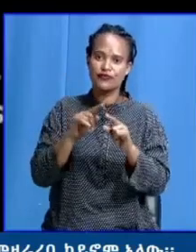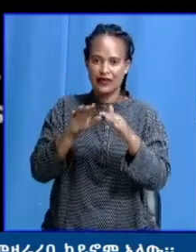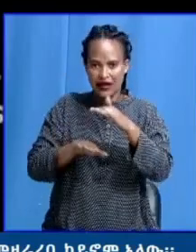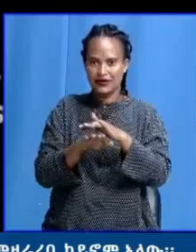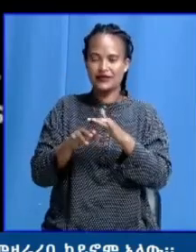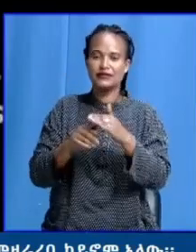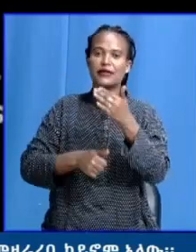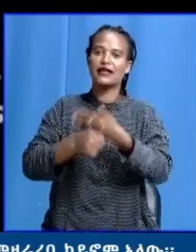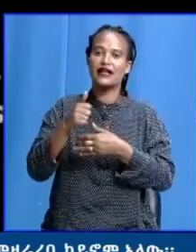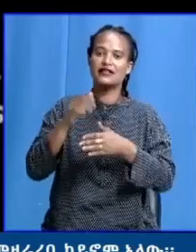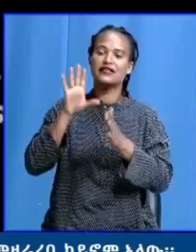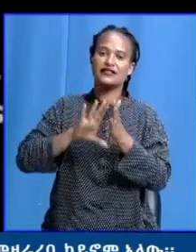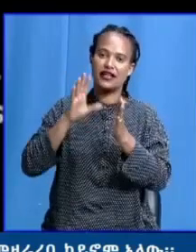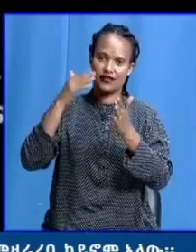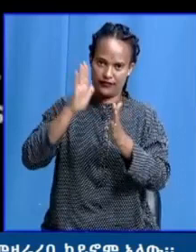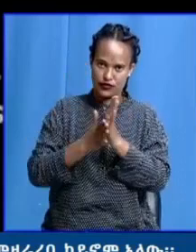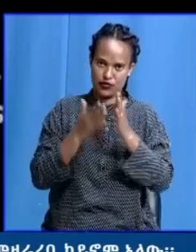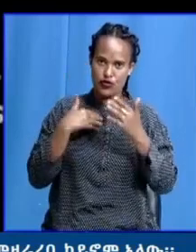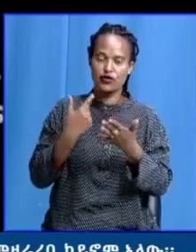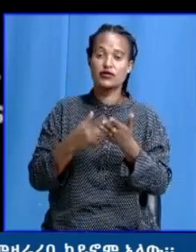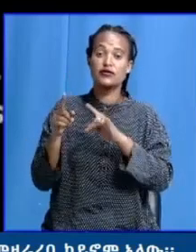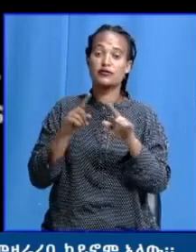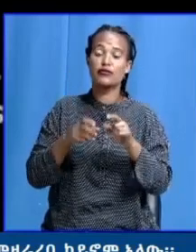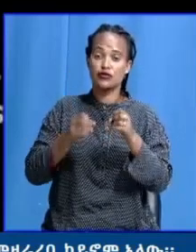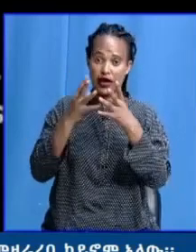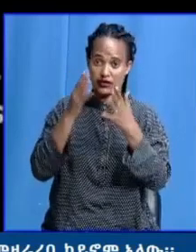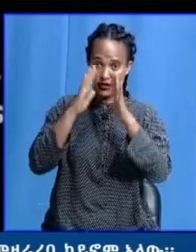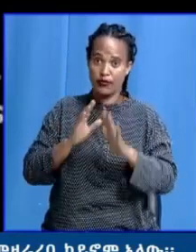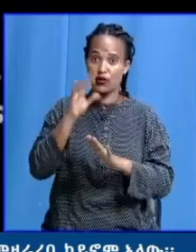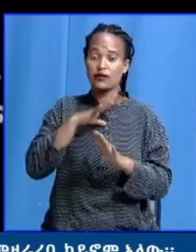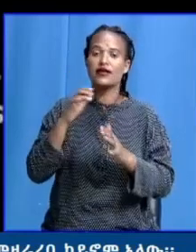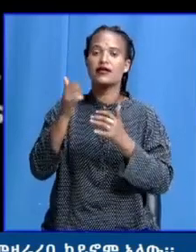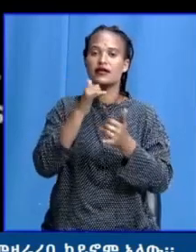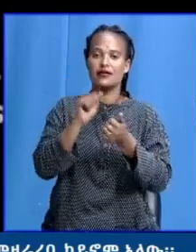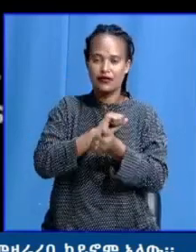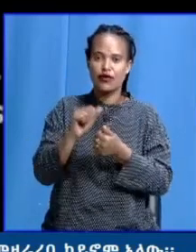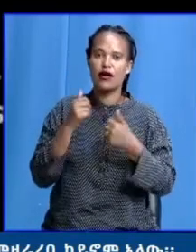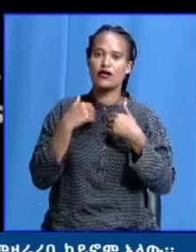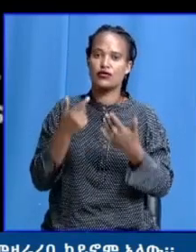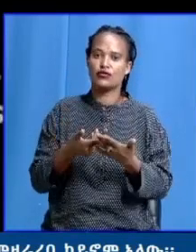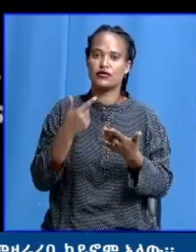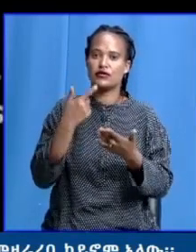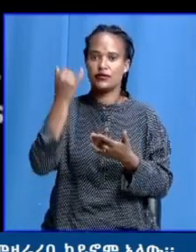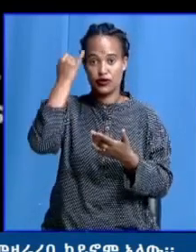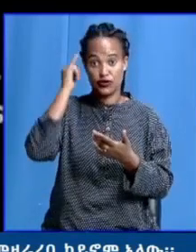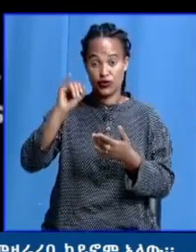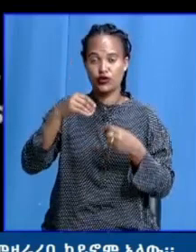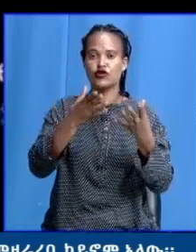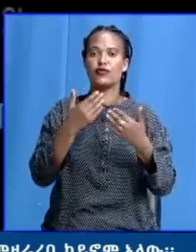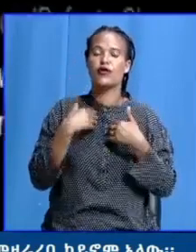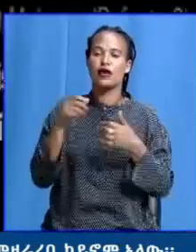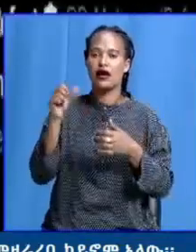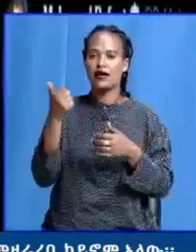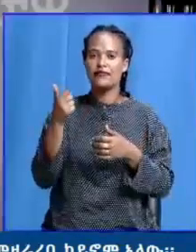ትሕቲ መጥቃዕትን ግፍዕታትን ይፍፀሙ ኣሎ። በዚ ድማ ብዙሓት ሰላማውያን ሰባት ይጠፍኡ ኣለዉ ዝጠጠው ክብል ኣለዎ ክብል ርእቱኡ ሂቡ ኣሎ።